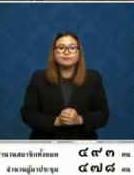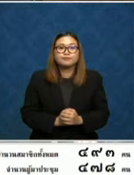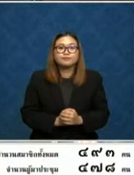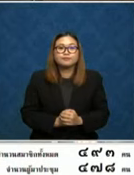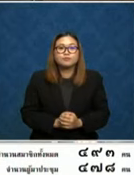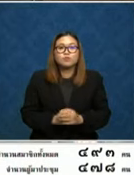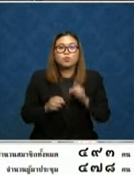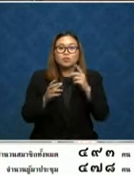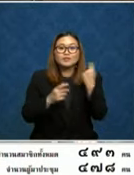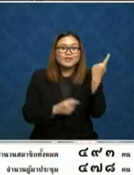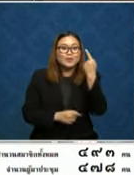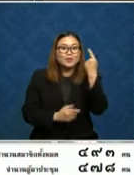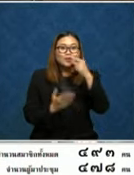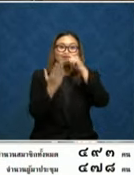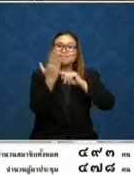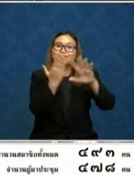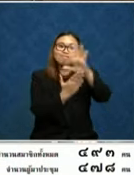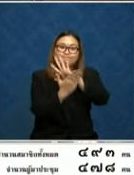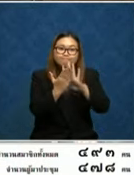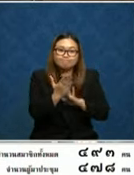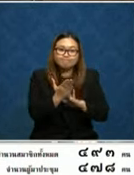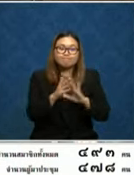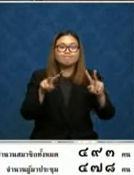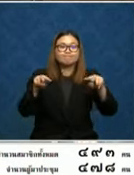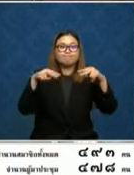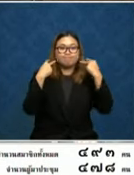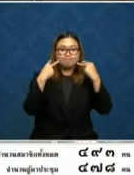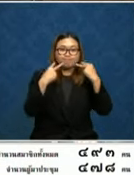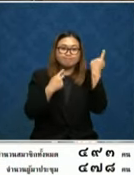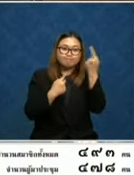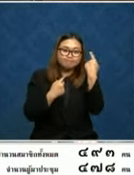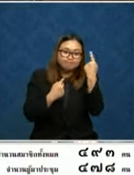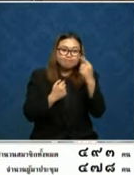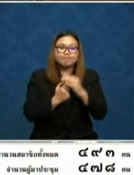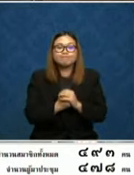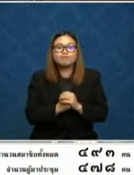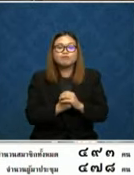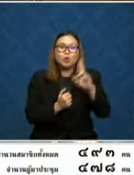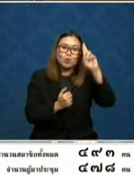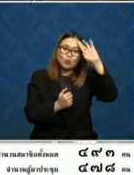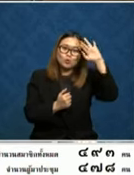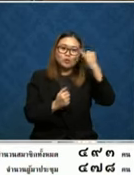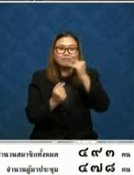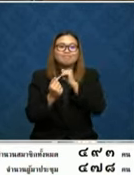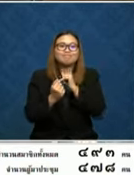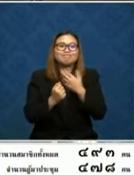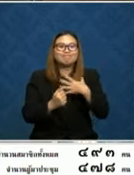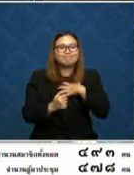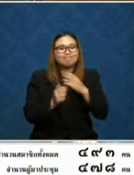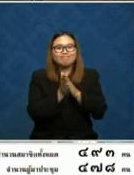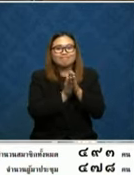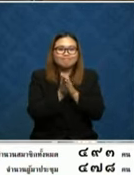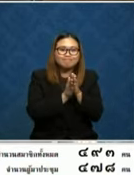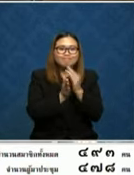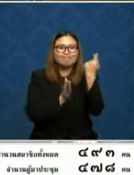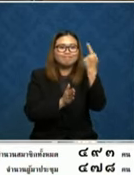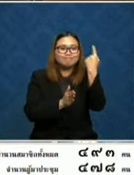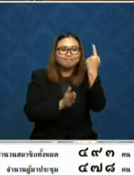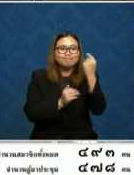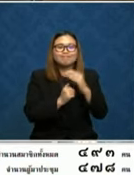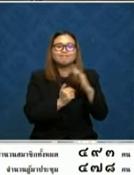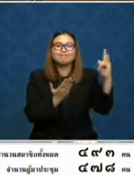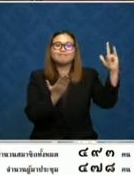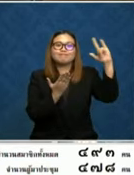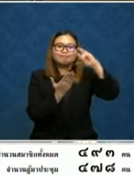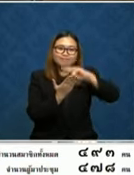งดูดการท่องเที่ยวในเรื่องของการทำประเทศไทยให้เป็นที่รู้จักนะครับก็เป็นภารกิจด้านหนึ่งของกระทรว